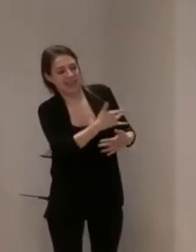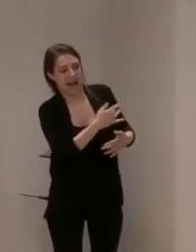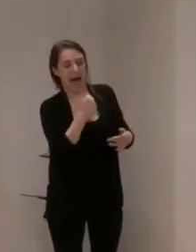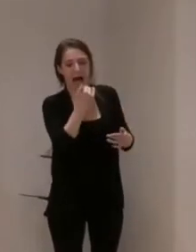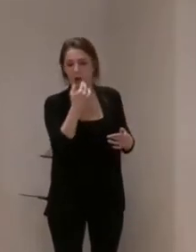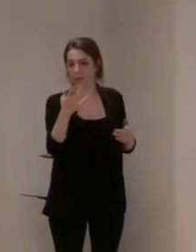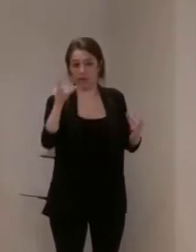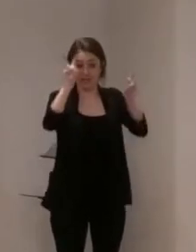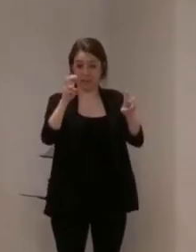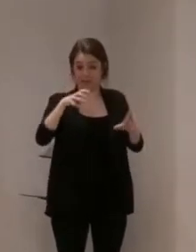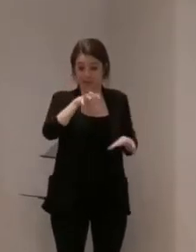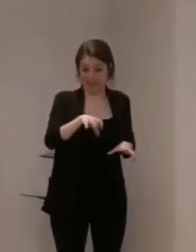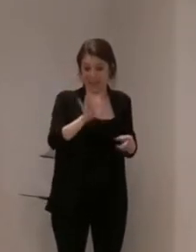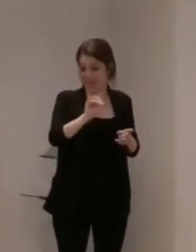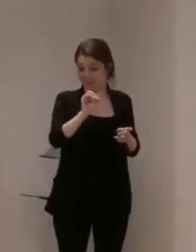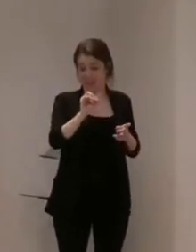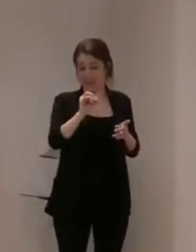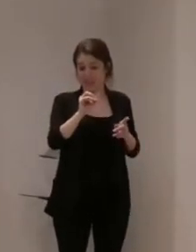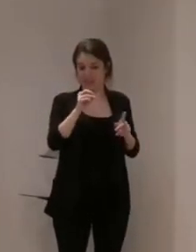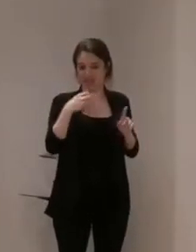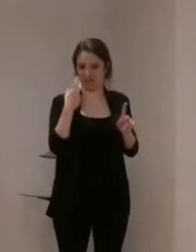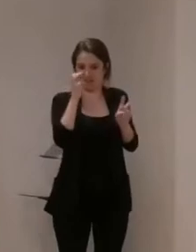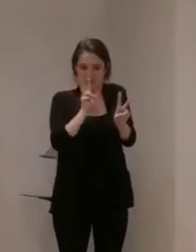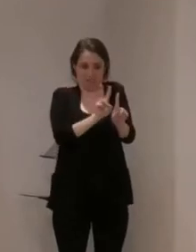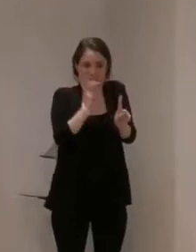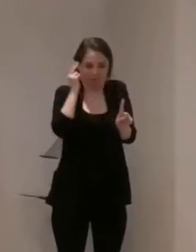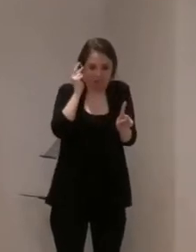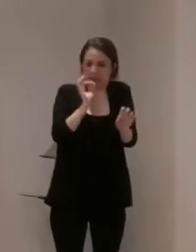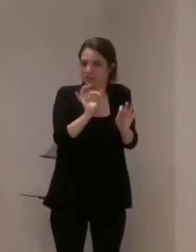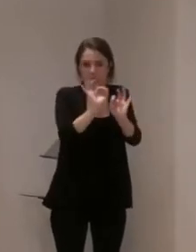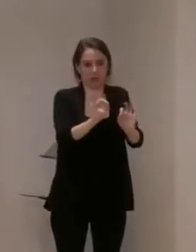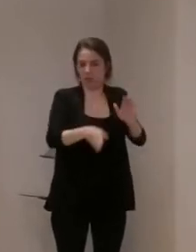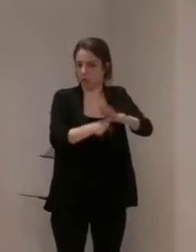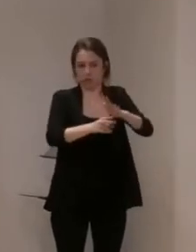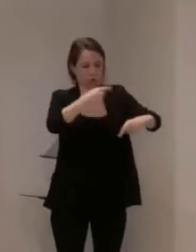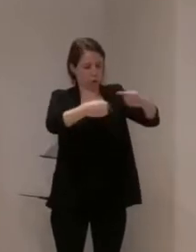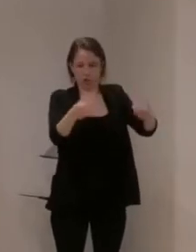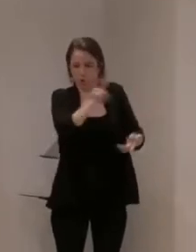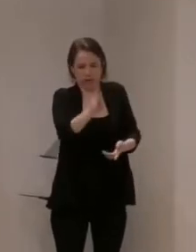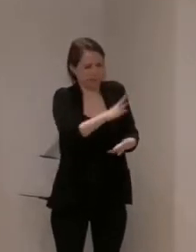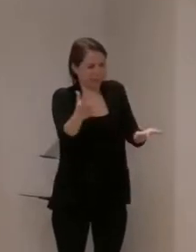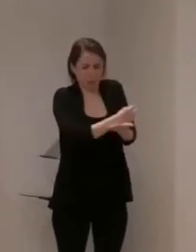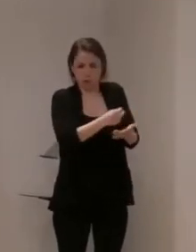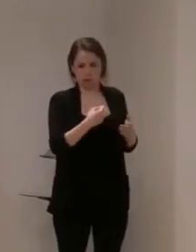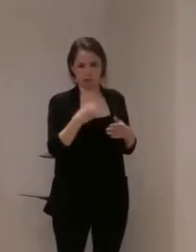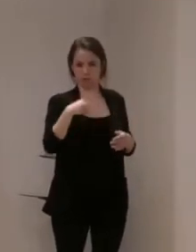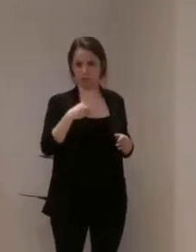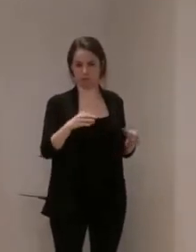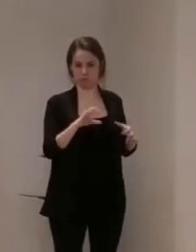nana com tu, estudiat, com és, de bona família, no? O sigui, aquesta cosa que els homes no passava.